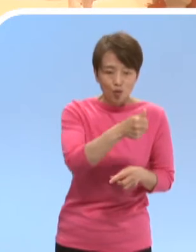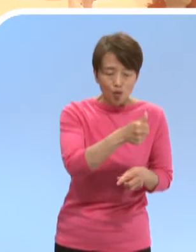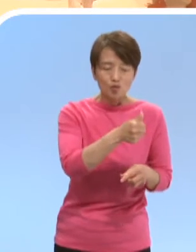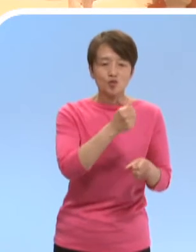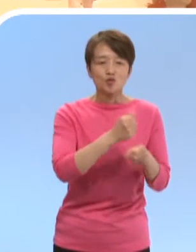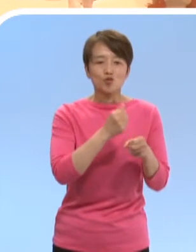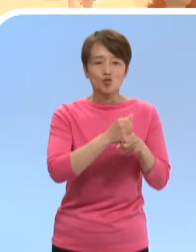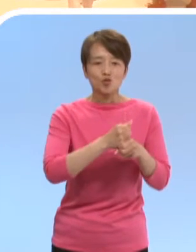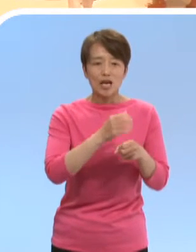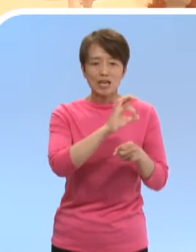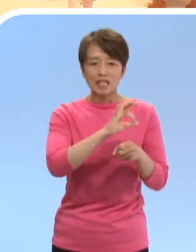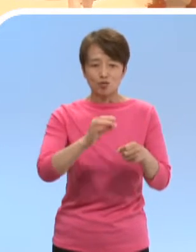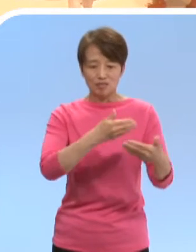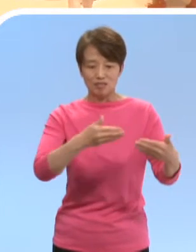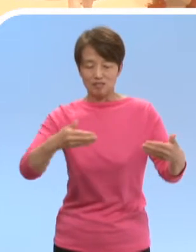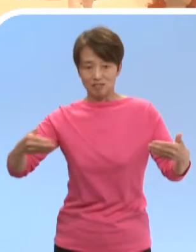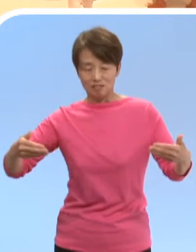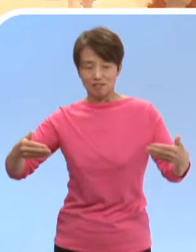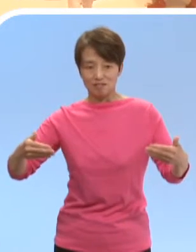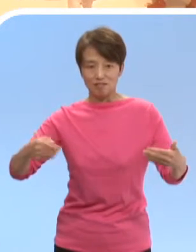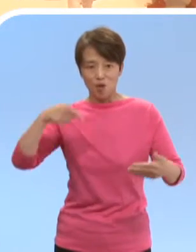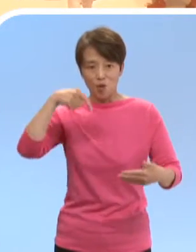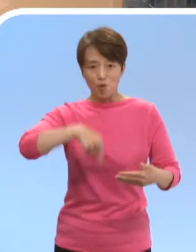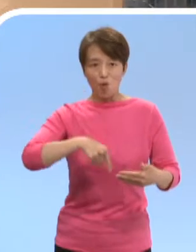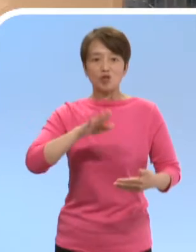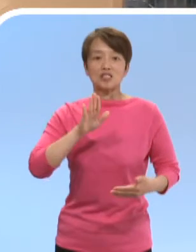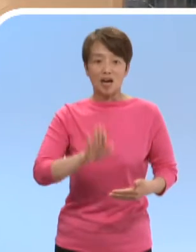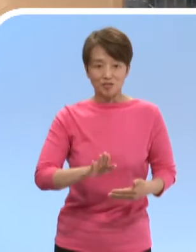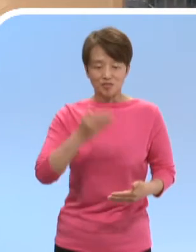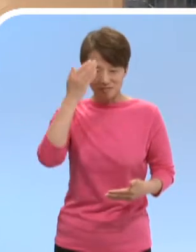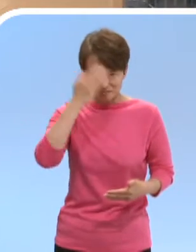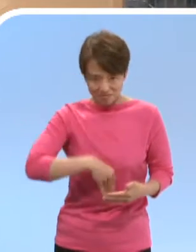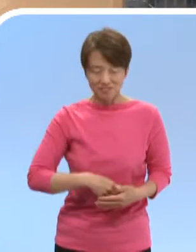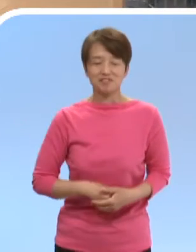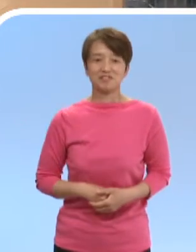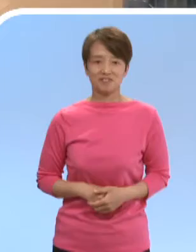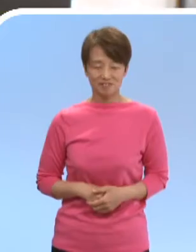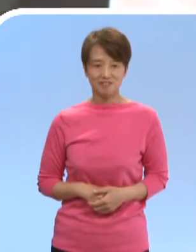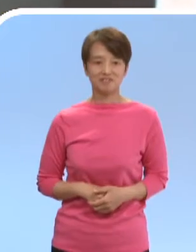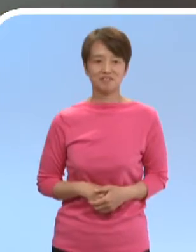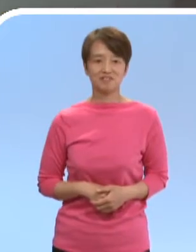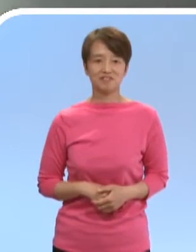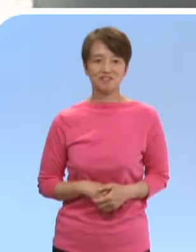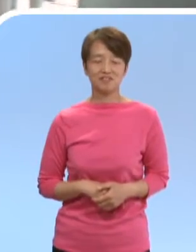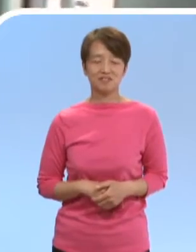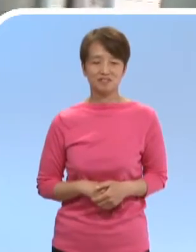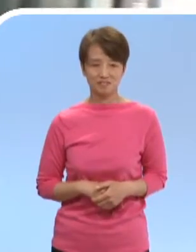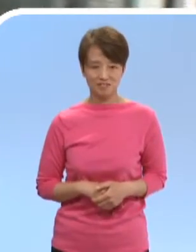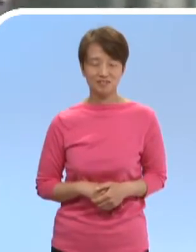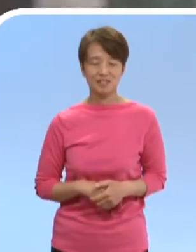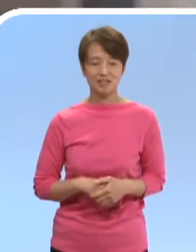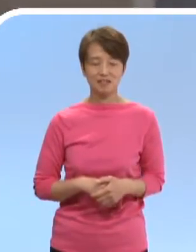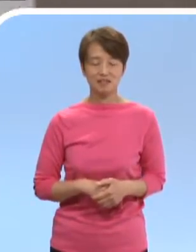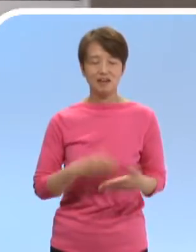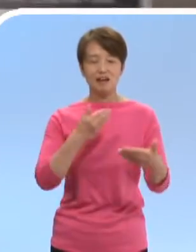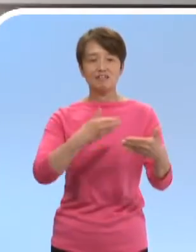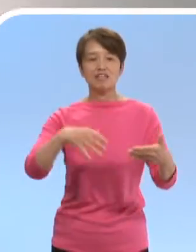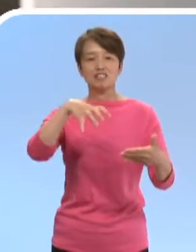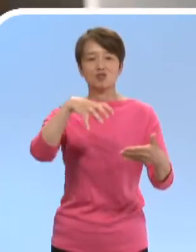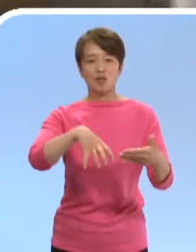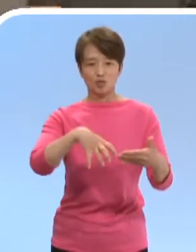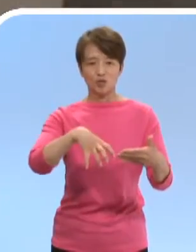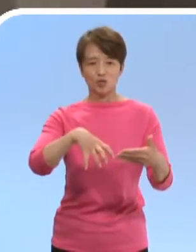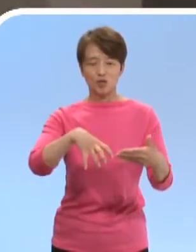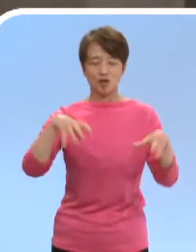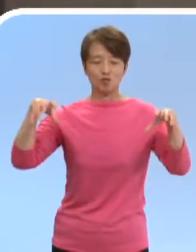方の作品がこの神戸空港に、はい、あると。 あ、そうですね。 展示室は展